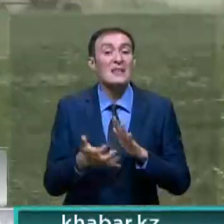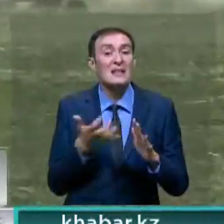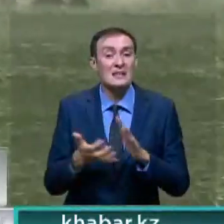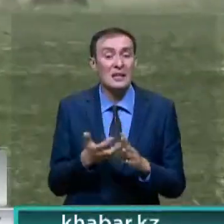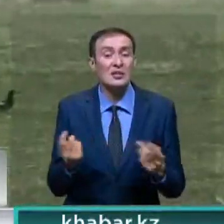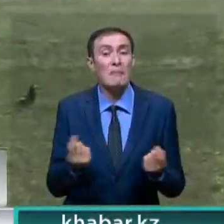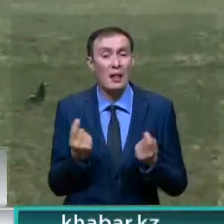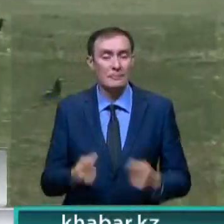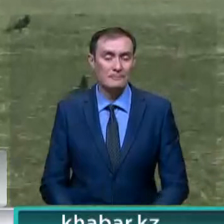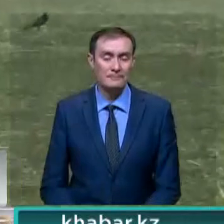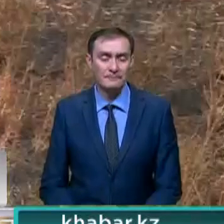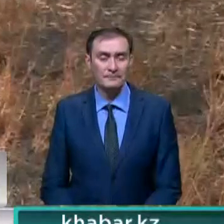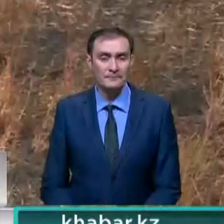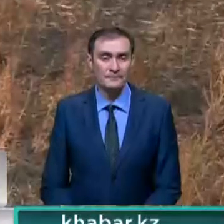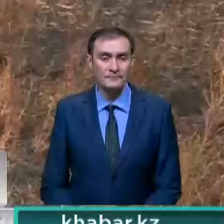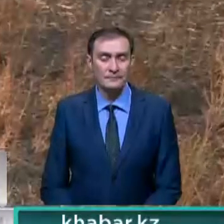недостаточно.